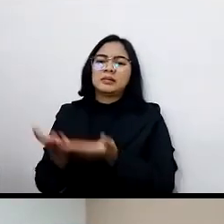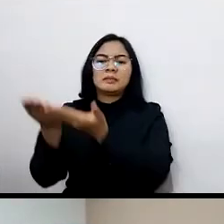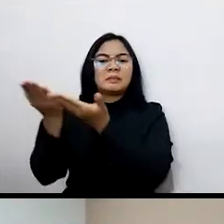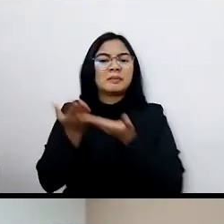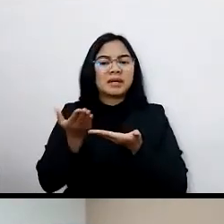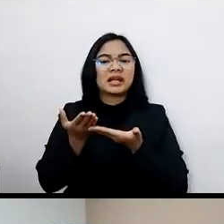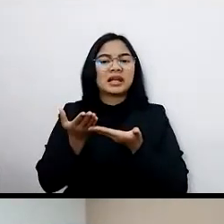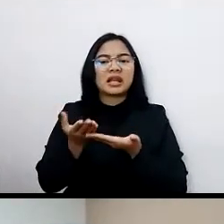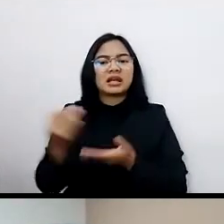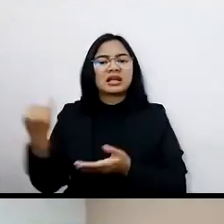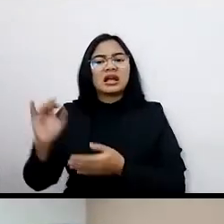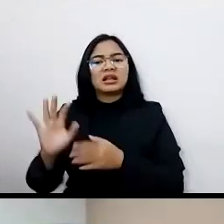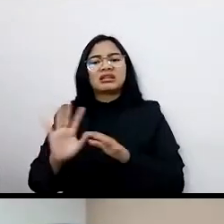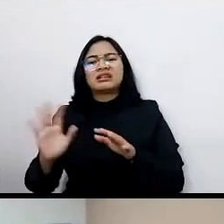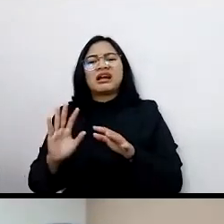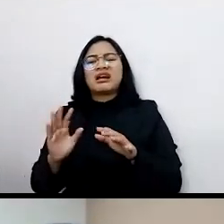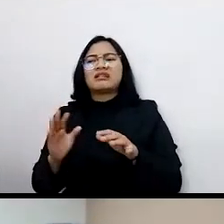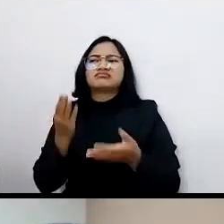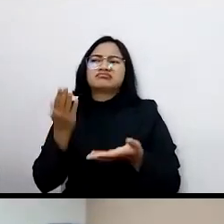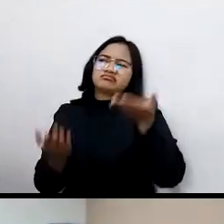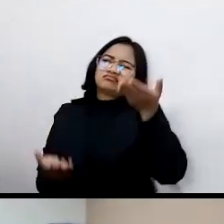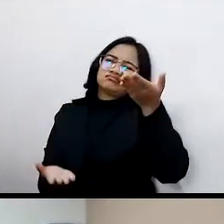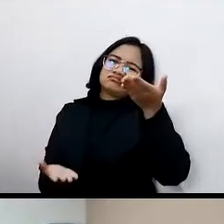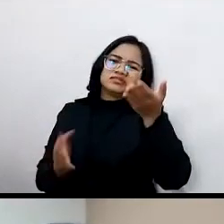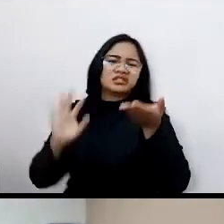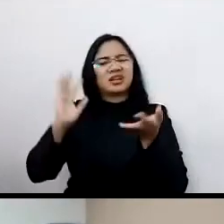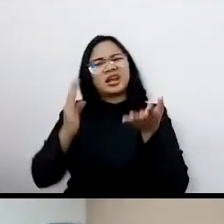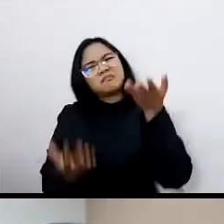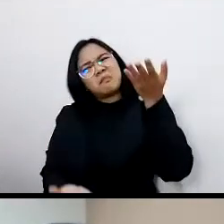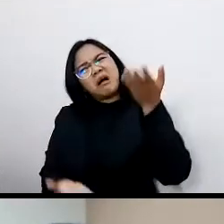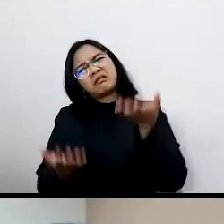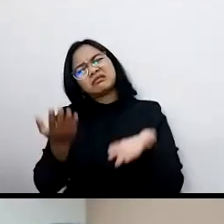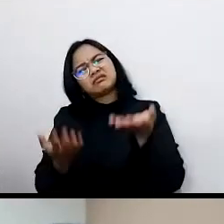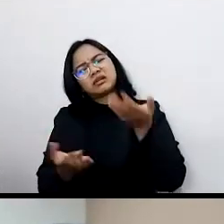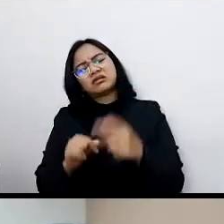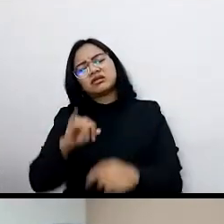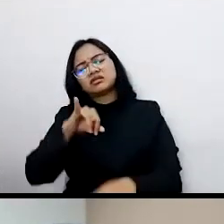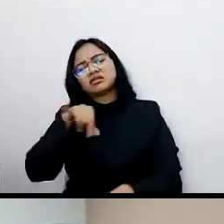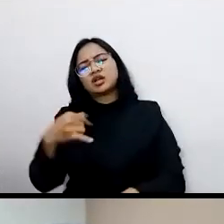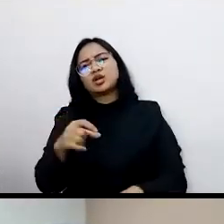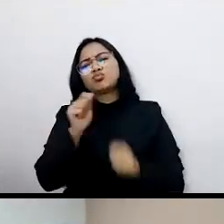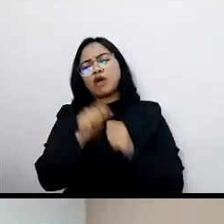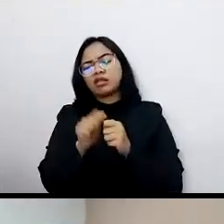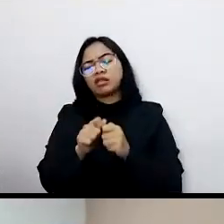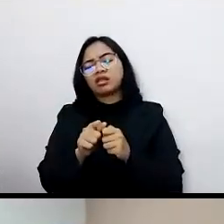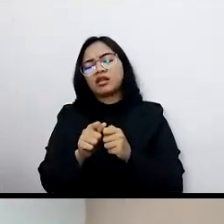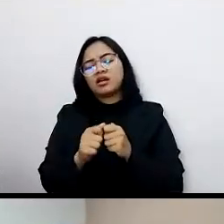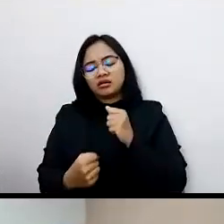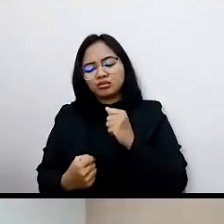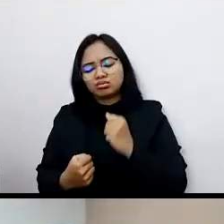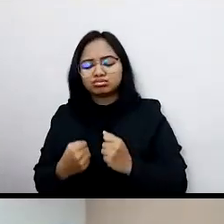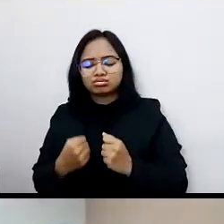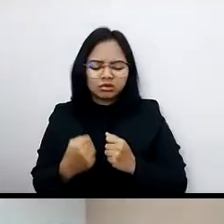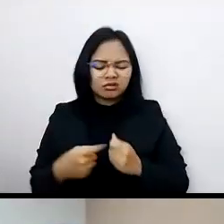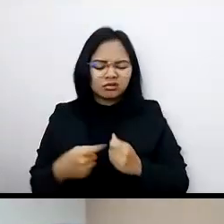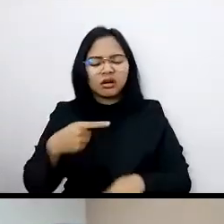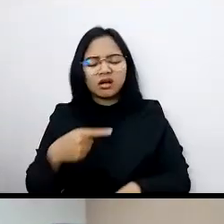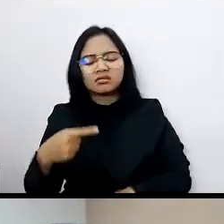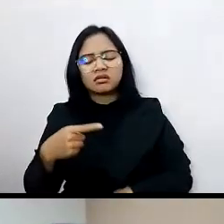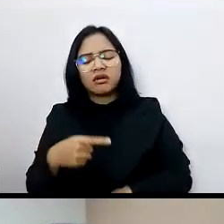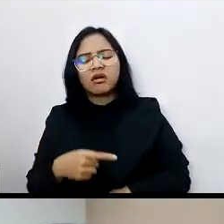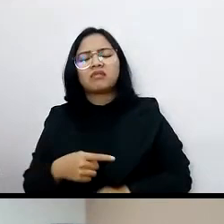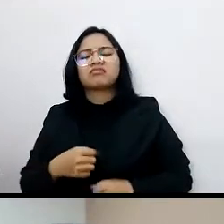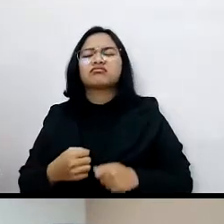makanya kadang saya banyak orang yang akhirnya mungkin setengah-setengah menjalani profesi ini gitu, karena nggak itu tadi